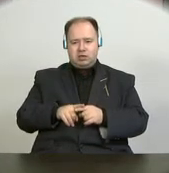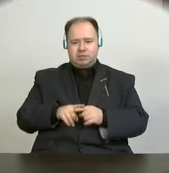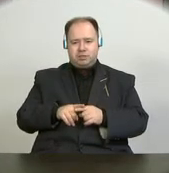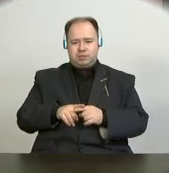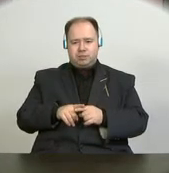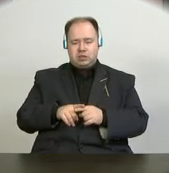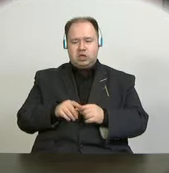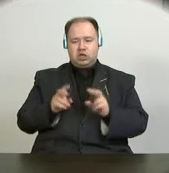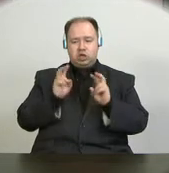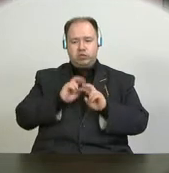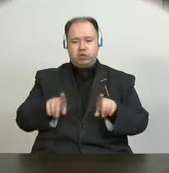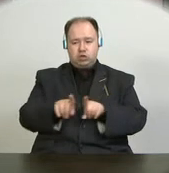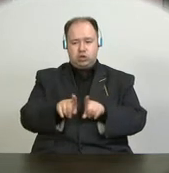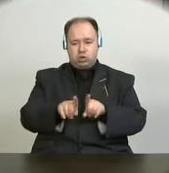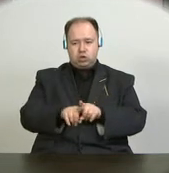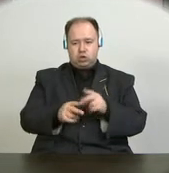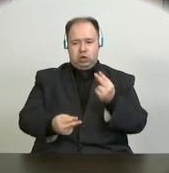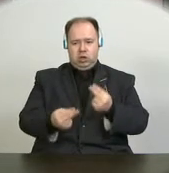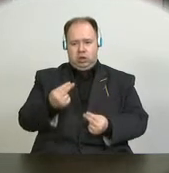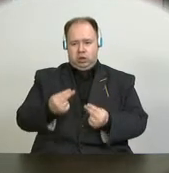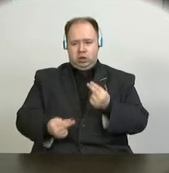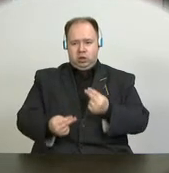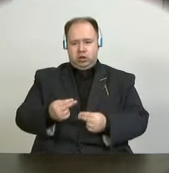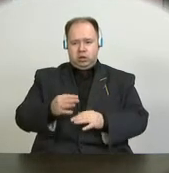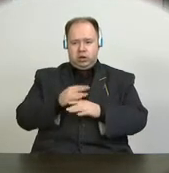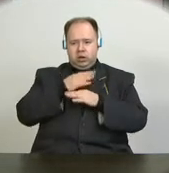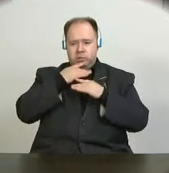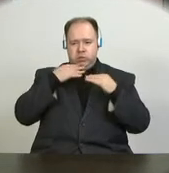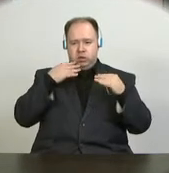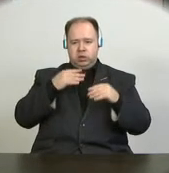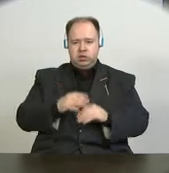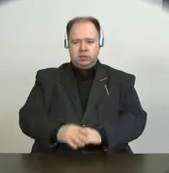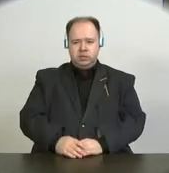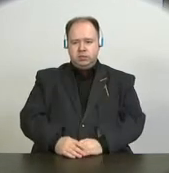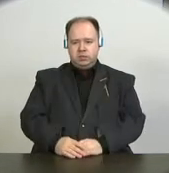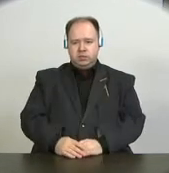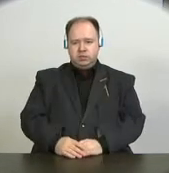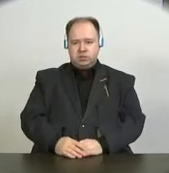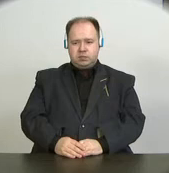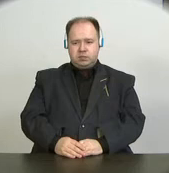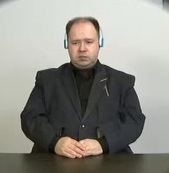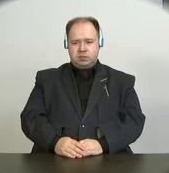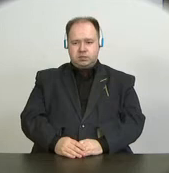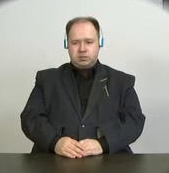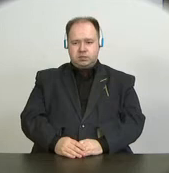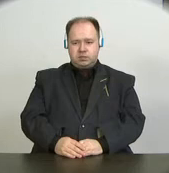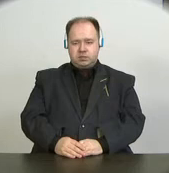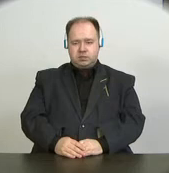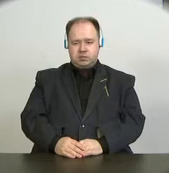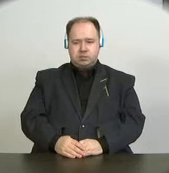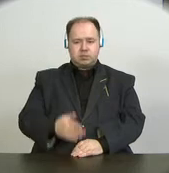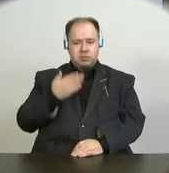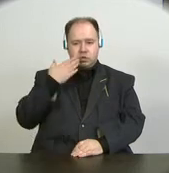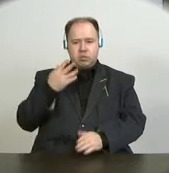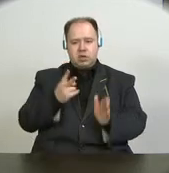количество животных познают этот мир через игровые формы тем не менее последние там